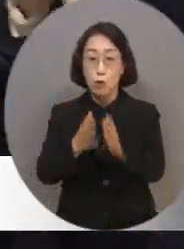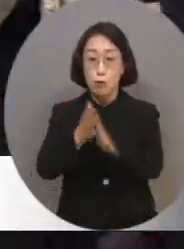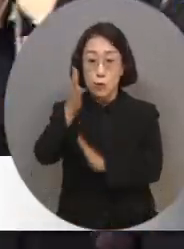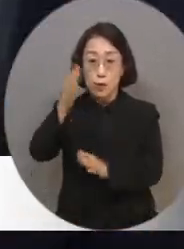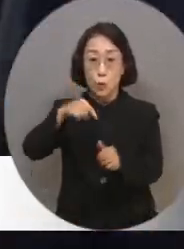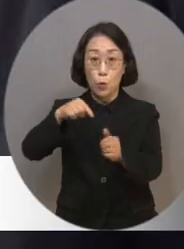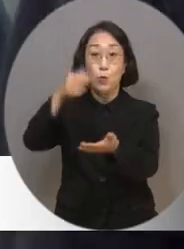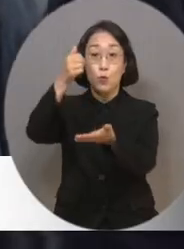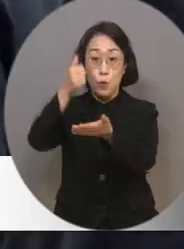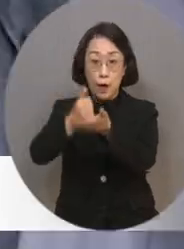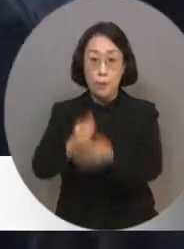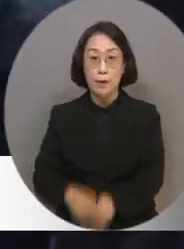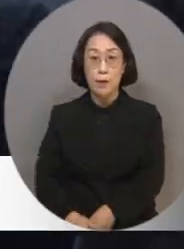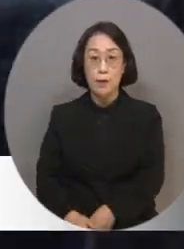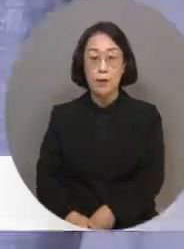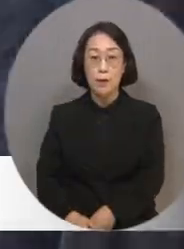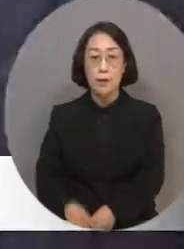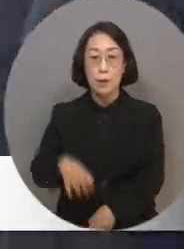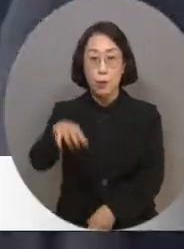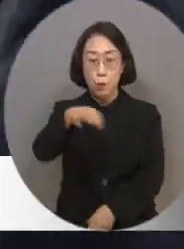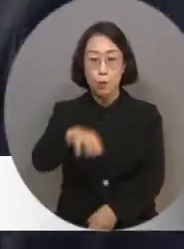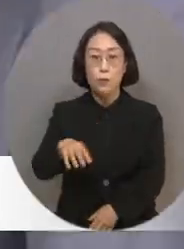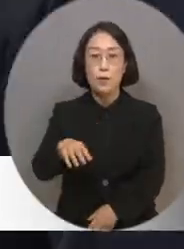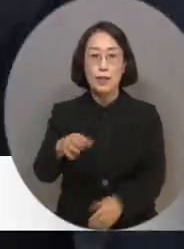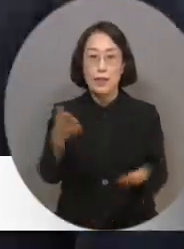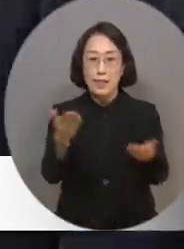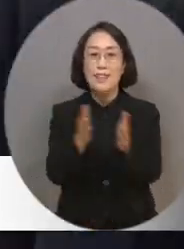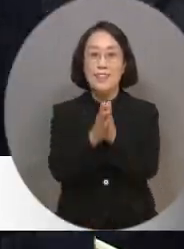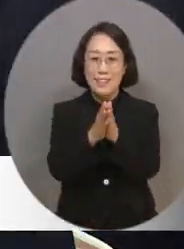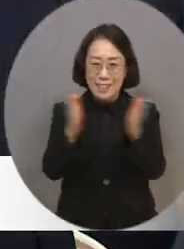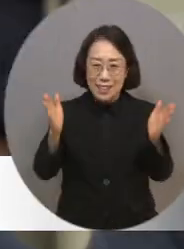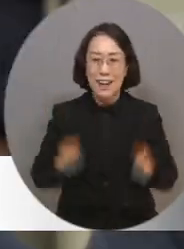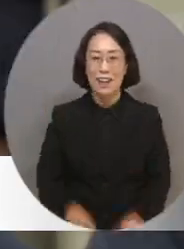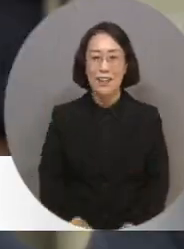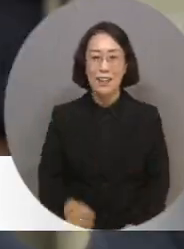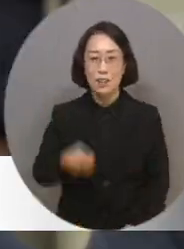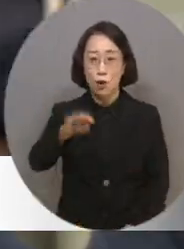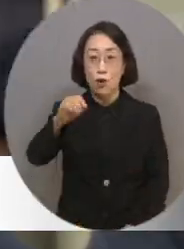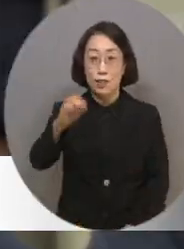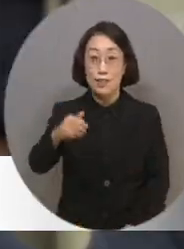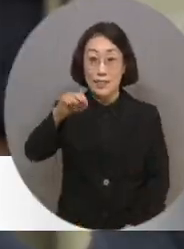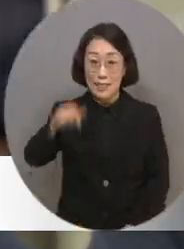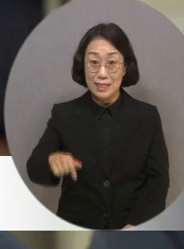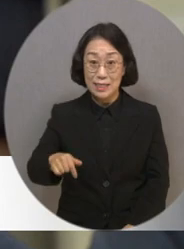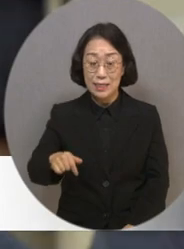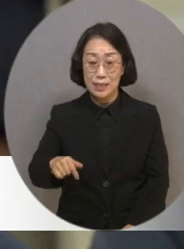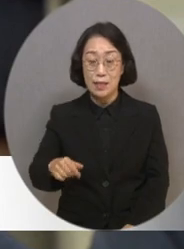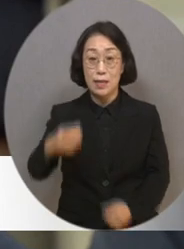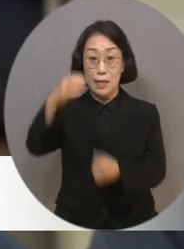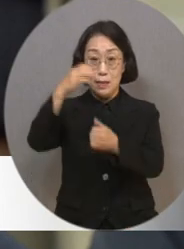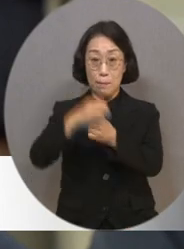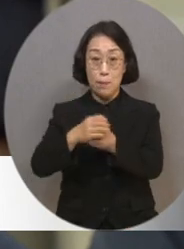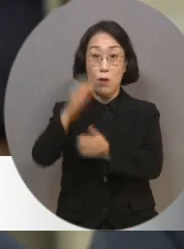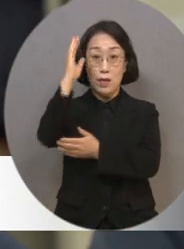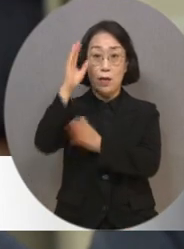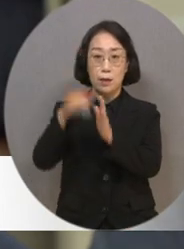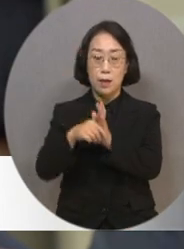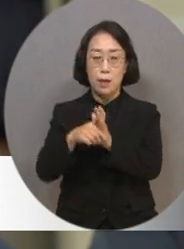17일 서울 교육행정 업무에 돌입했습니다 정근식 교육감은 취임사를 통해